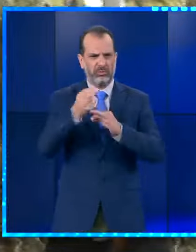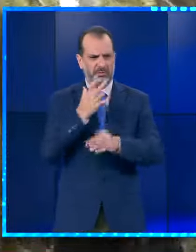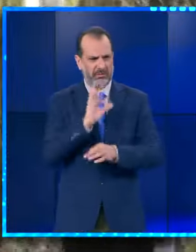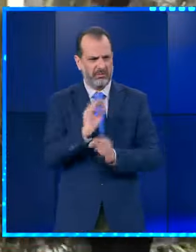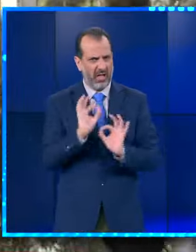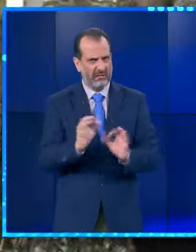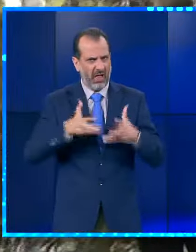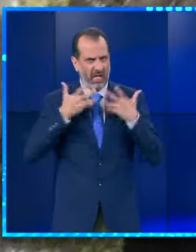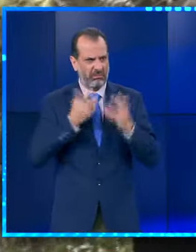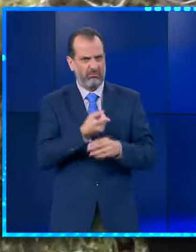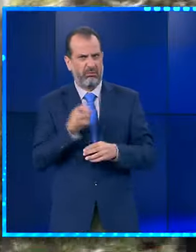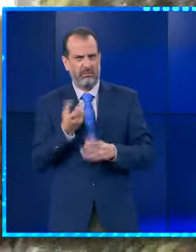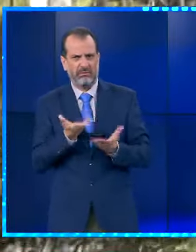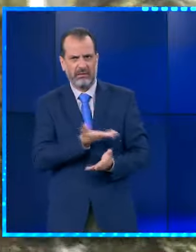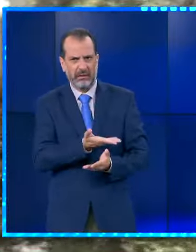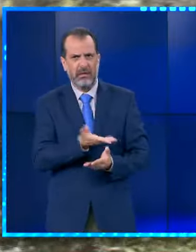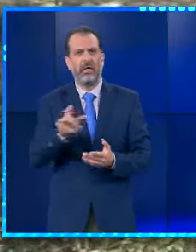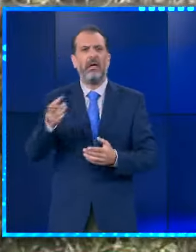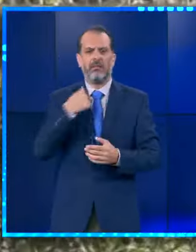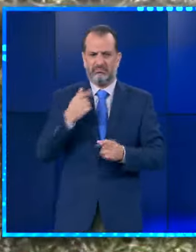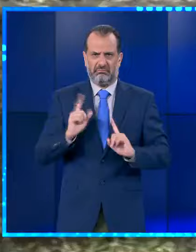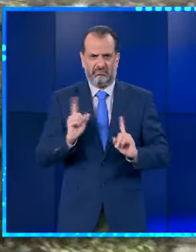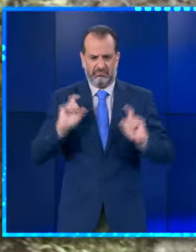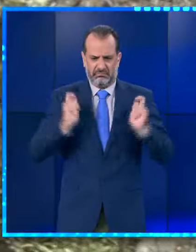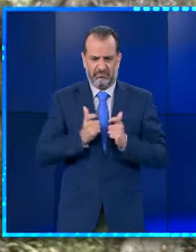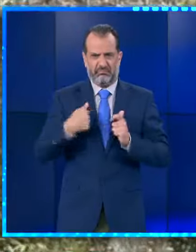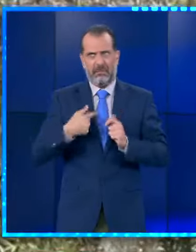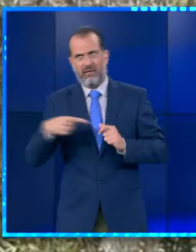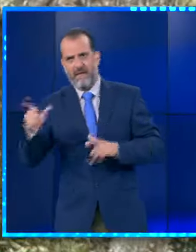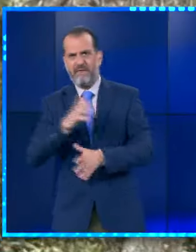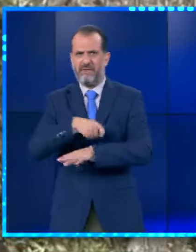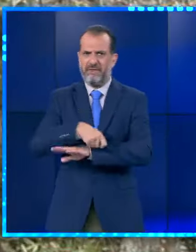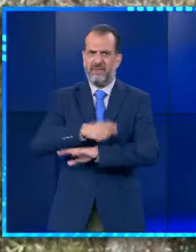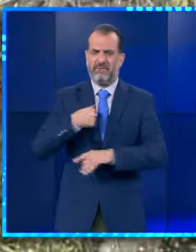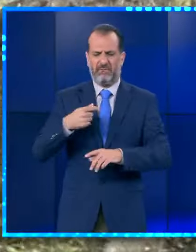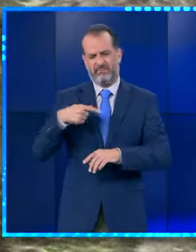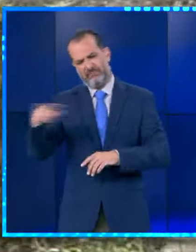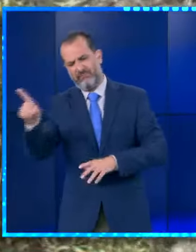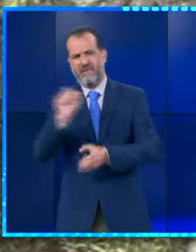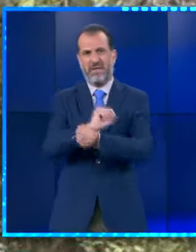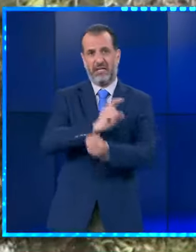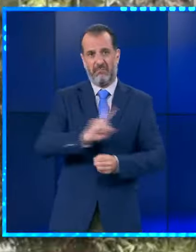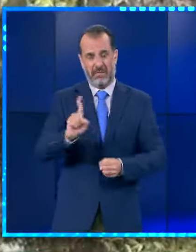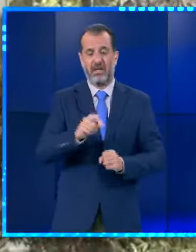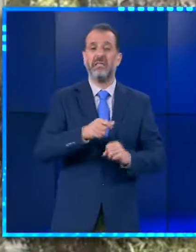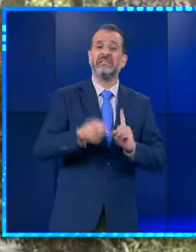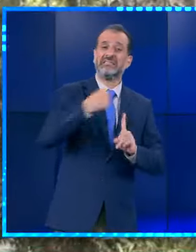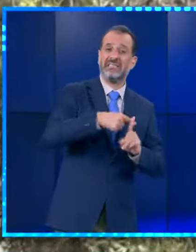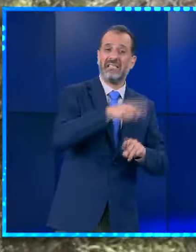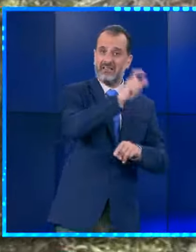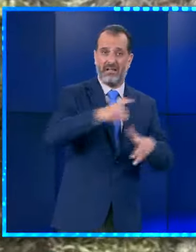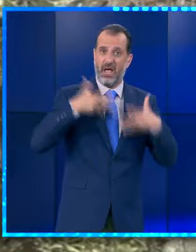προκλητικοί. Ο 44χρονος προσπάθησε να πείσει τη δικαιοσύνη ότι δεν έπρεπε να προφυλακιστεί. Μάλιστα, κάποια στιγμή είπε ότι του έκανε εντύπωση το γεγονός